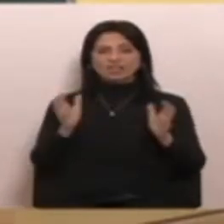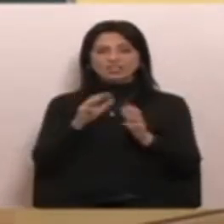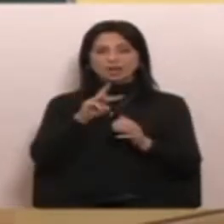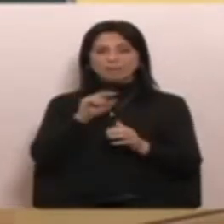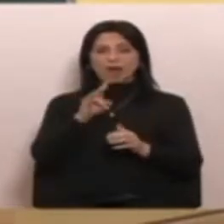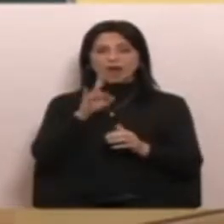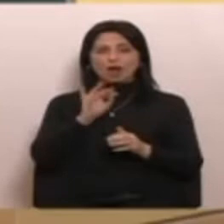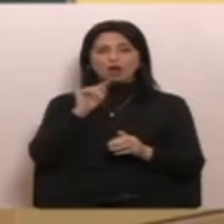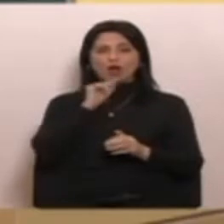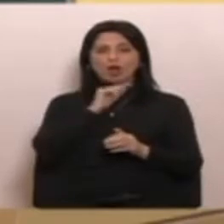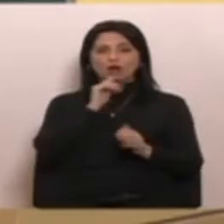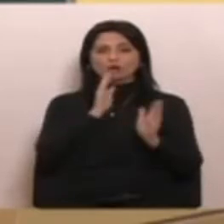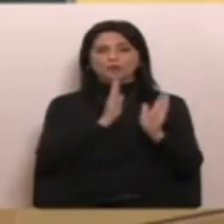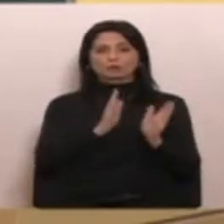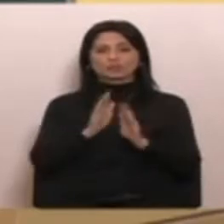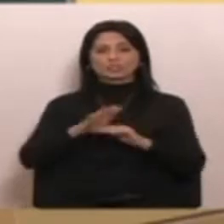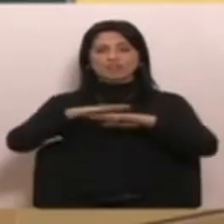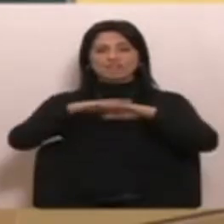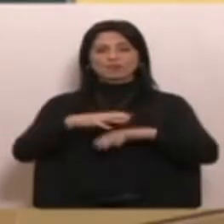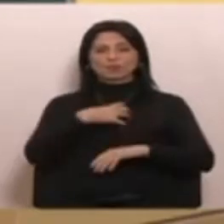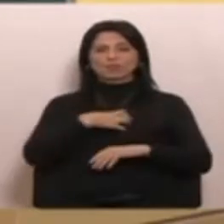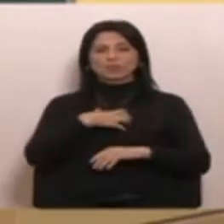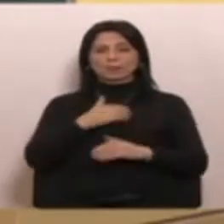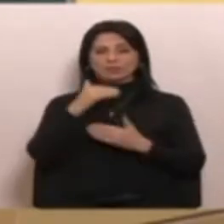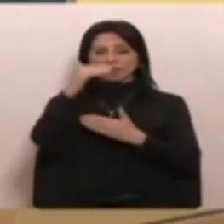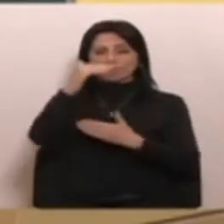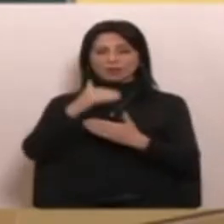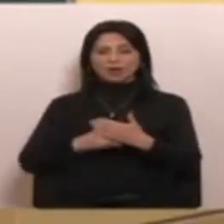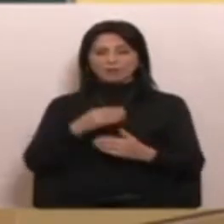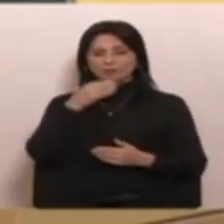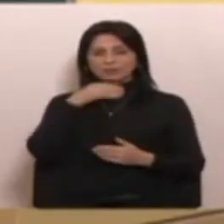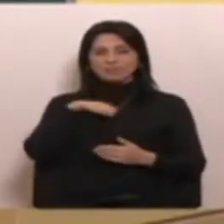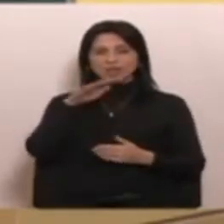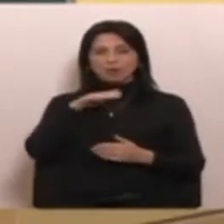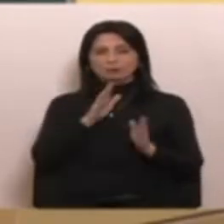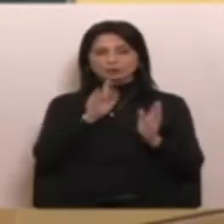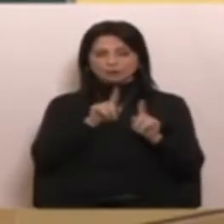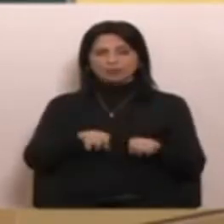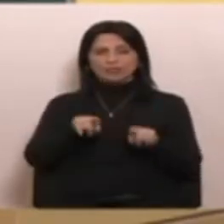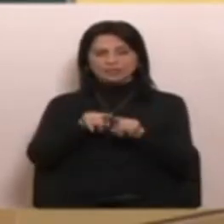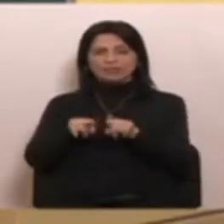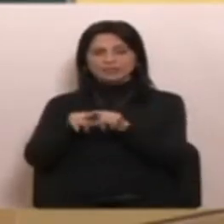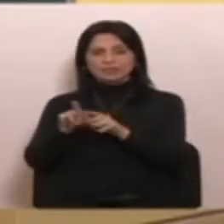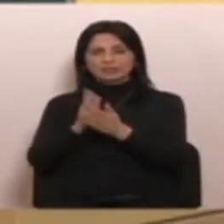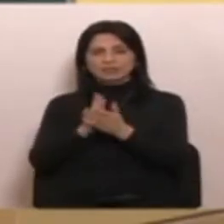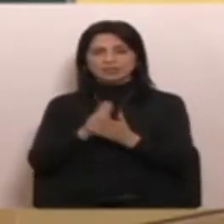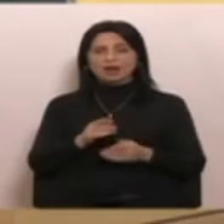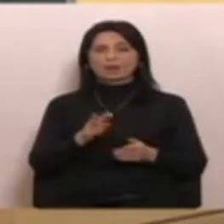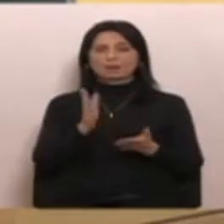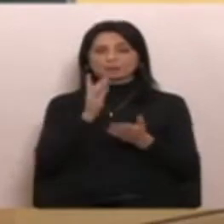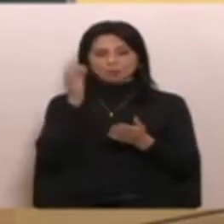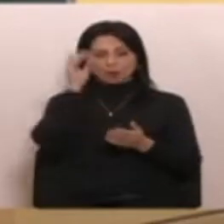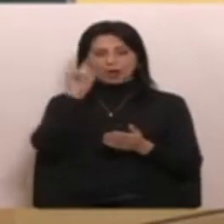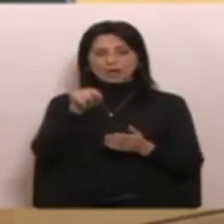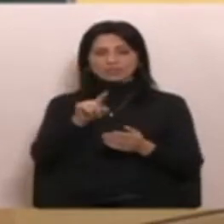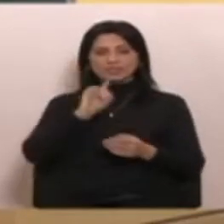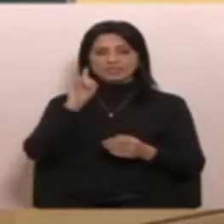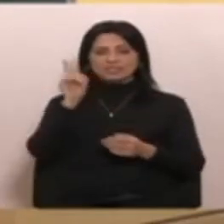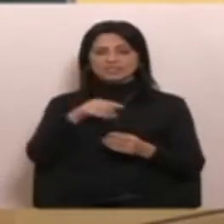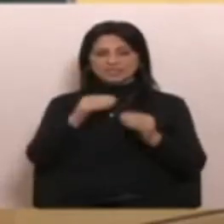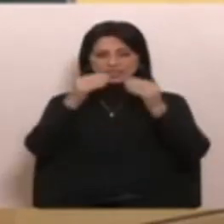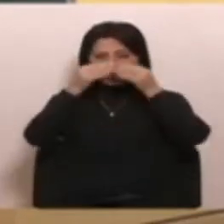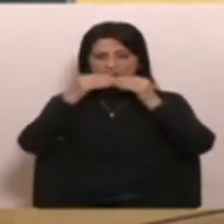მაკროეკონომიკური სტაბილურობა და ფუნდამენტური პარამეტრების გაუმჯობესების ტენდენცია. მოგეხსენებათ, რომ იმდინარე წლის